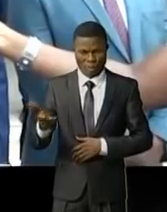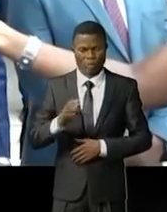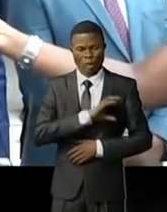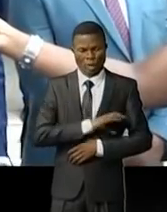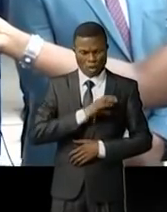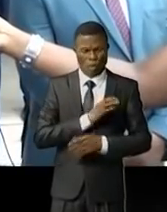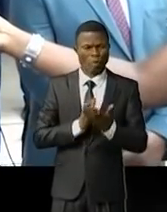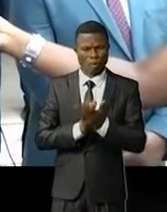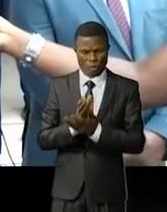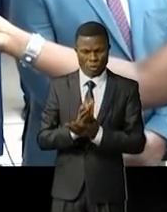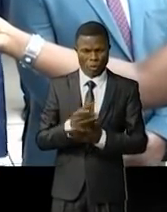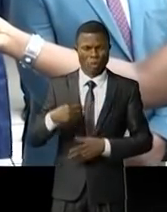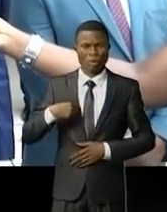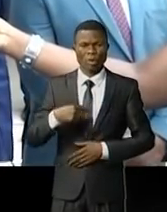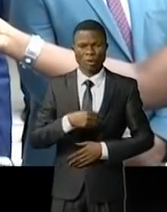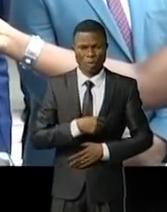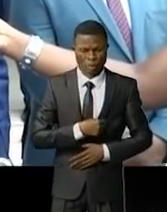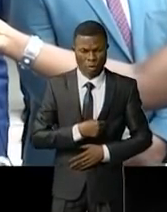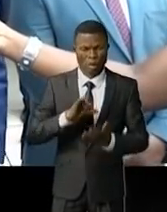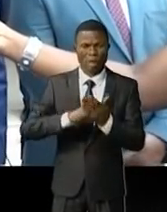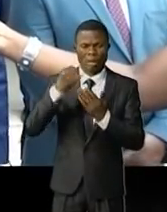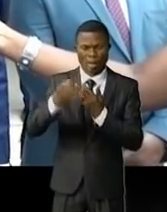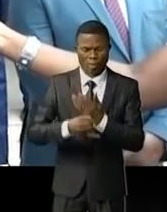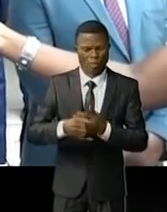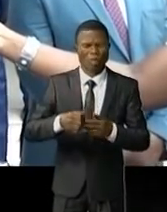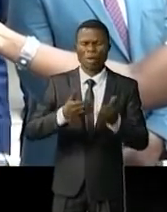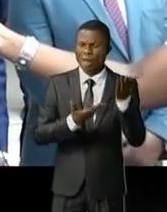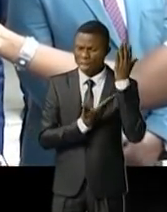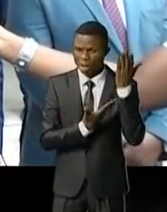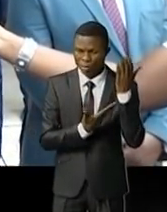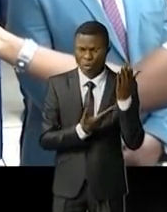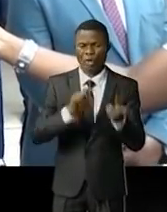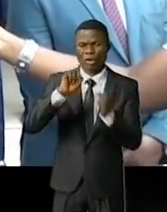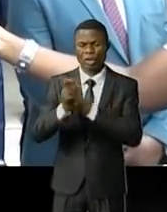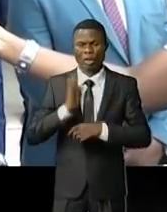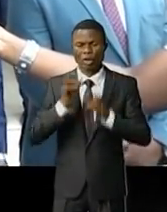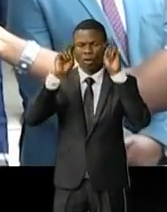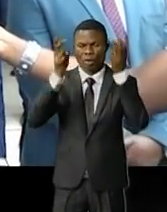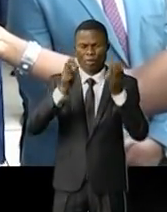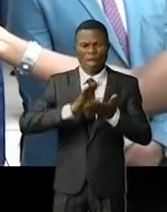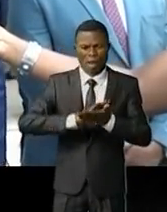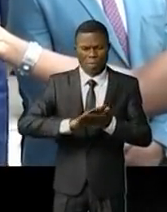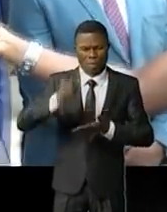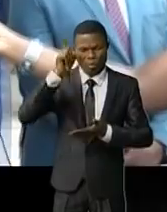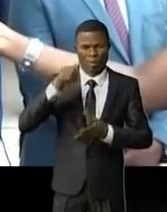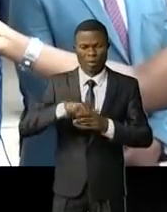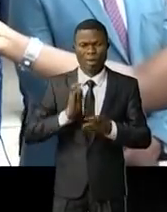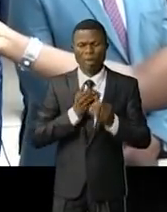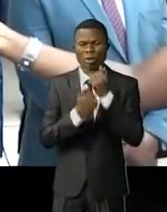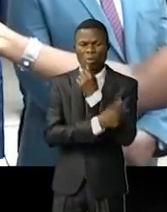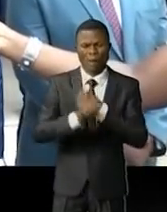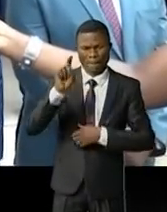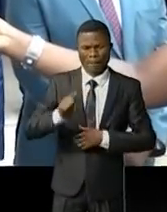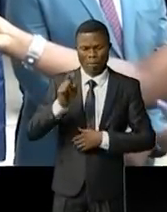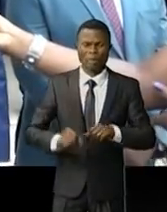comportement citoyen. Nous avons un programme ambitieux de rendre notre ville la ville la plus propre du pays. Nous avons besoin